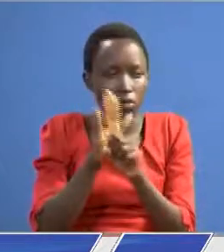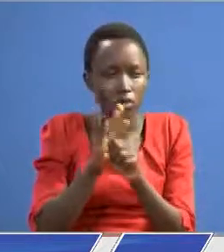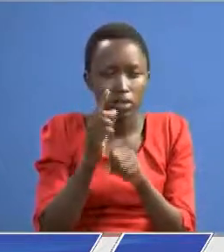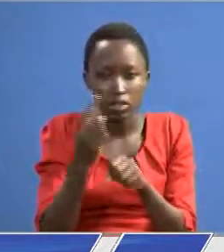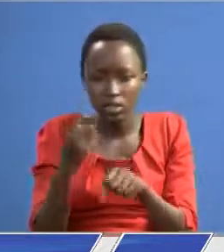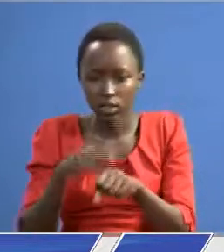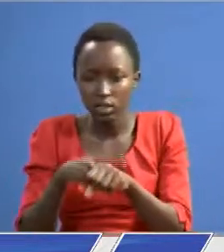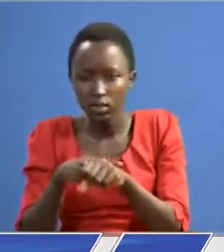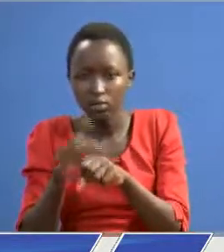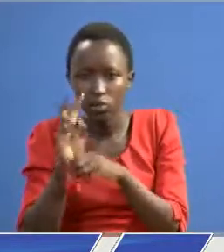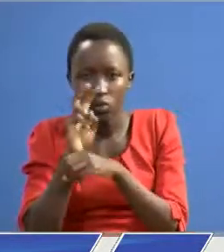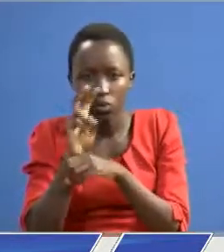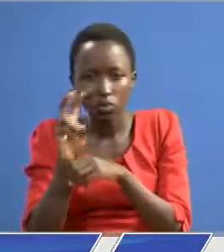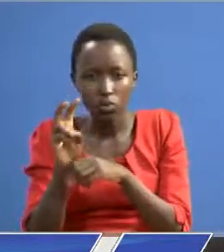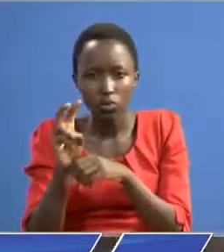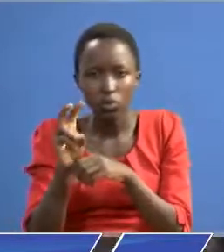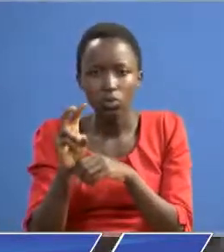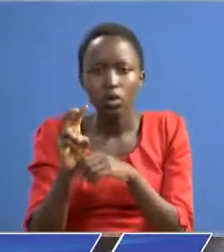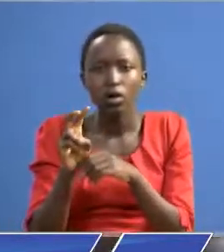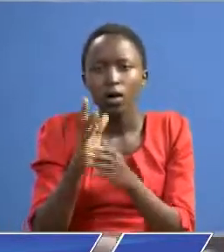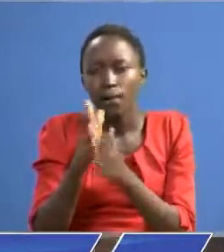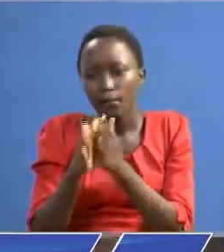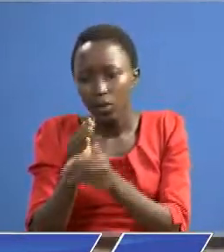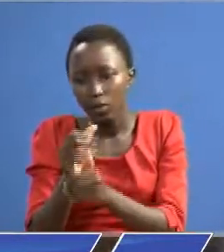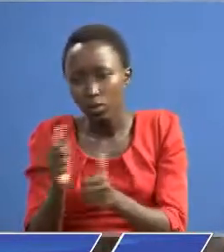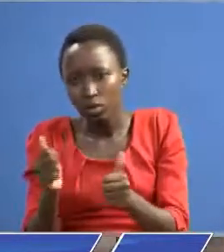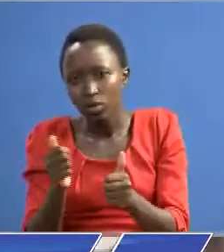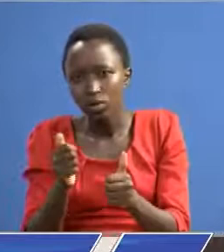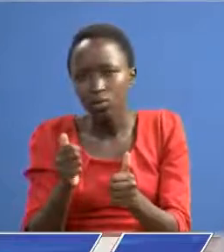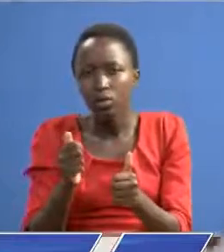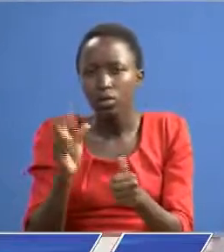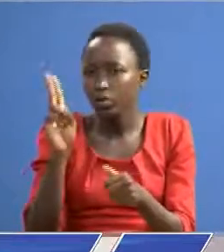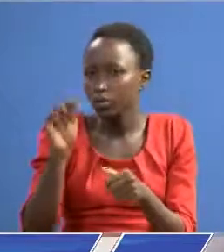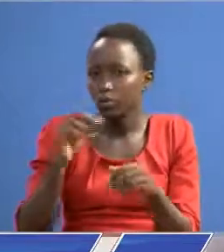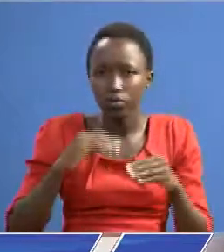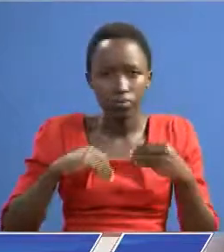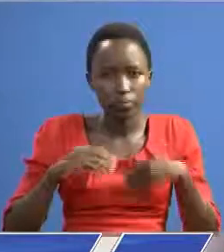manake kila saa yuangalia wetu sukuma vizuri, hapendelei, hakuna ufisadi.